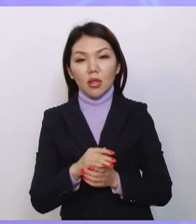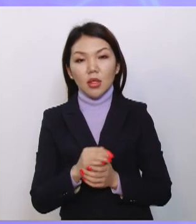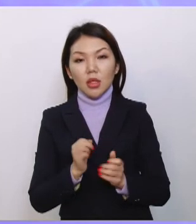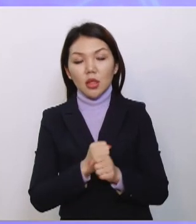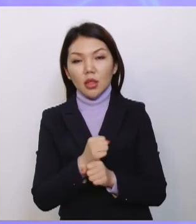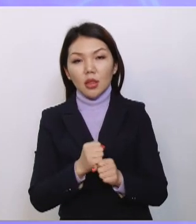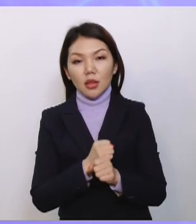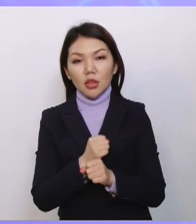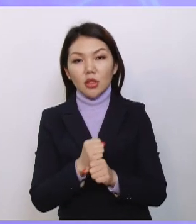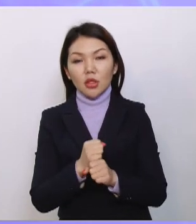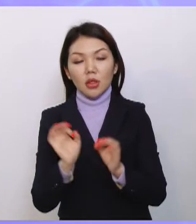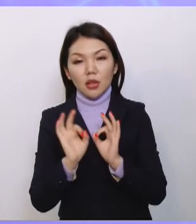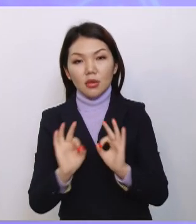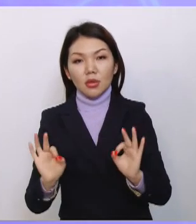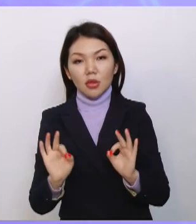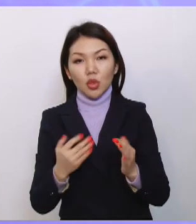Үлгүнү карагыла.